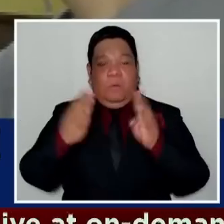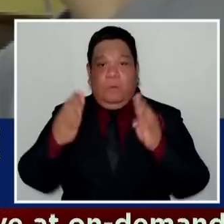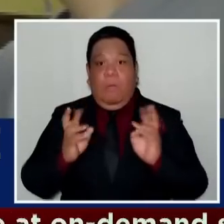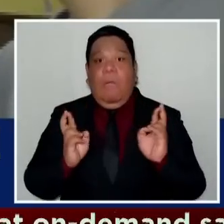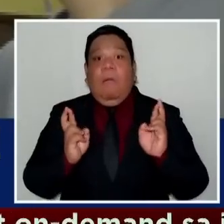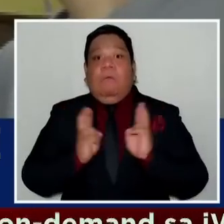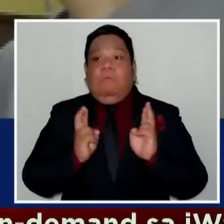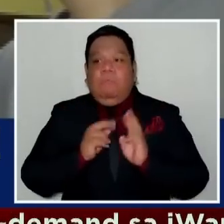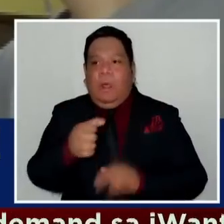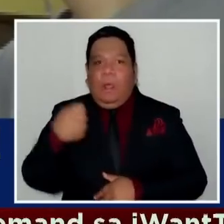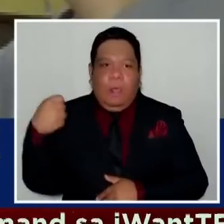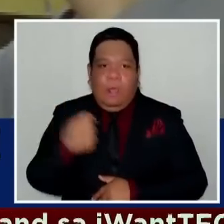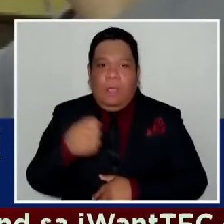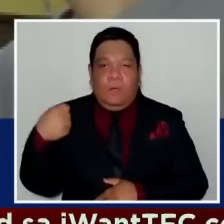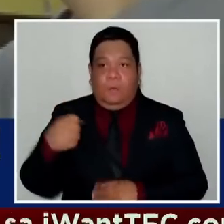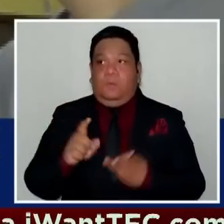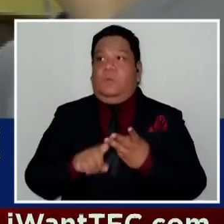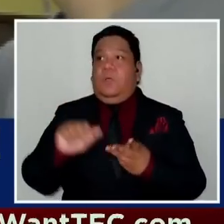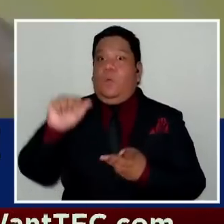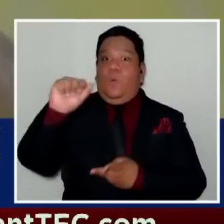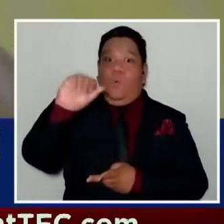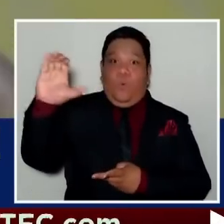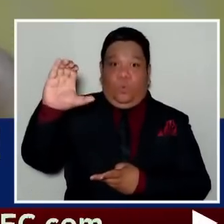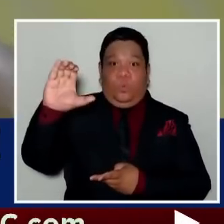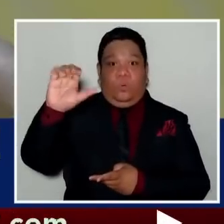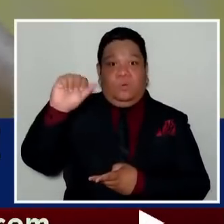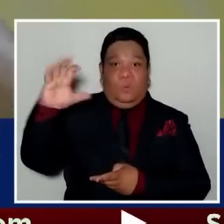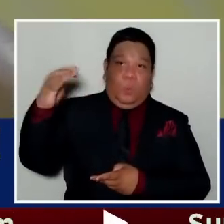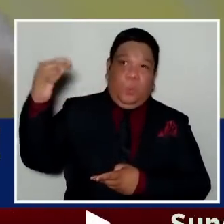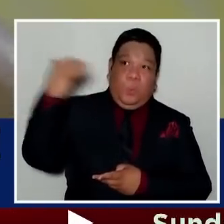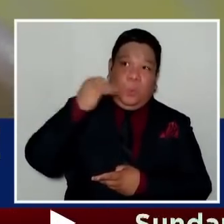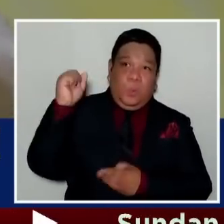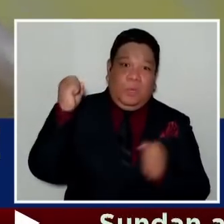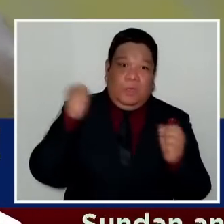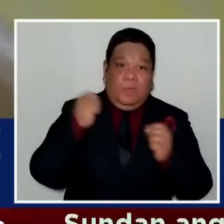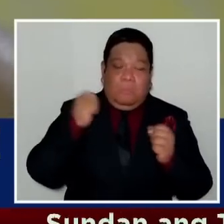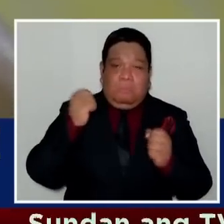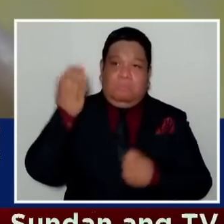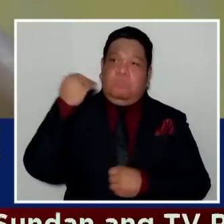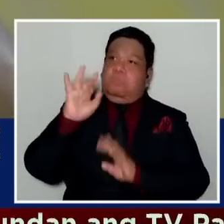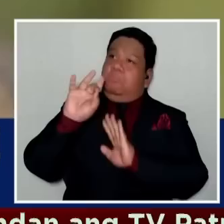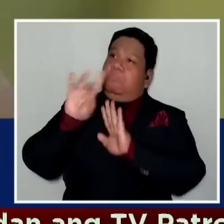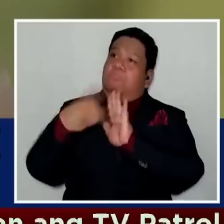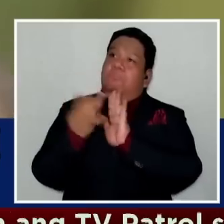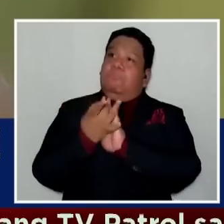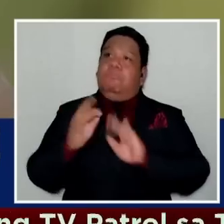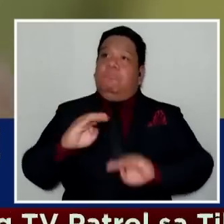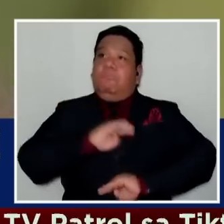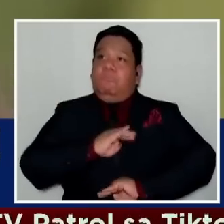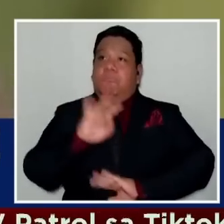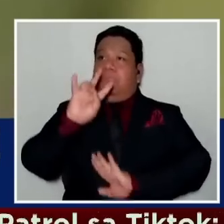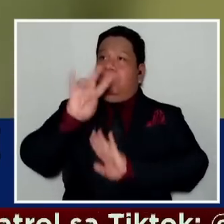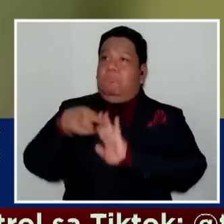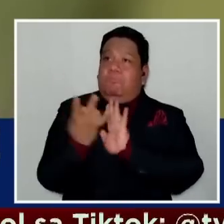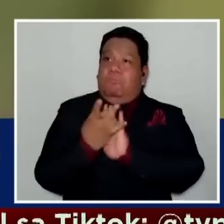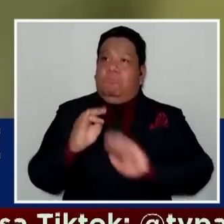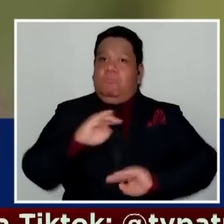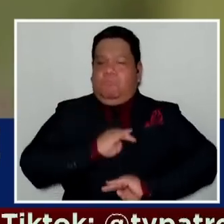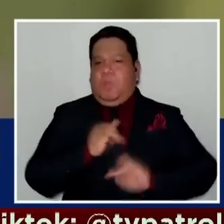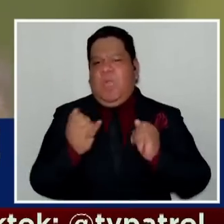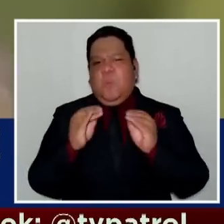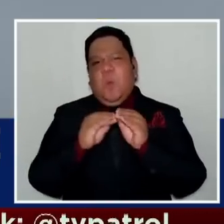Air conditioning units, kung dati 8 oras okay ka na, 7 hours okay ka na. Mas mahaba